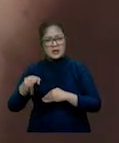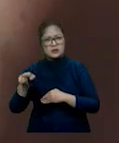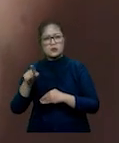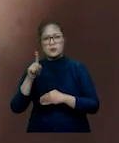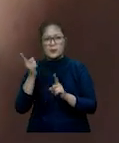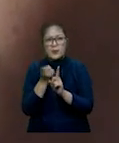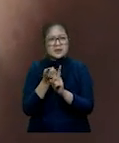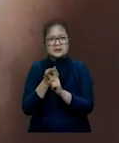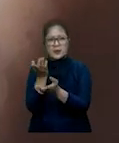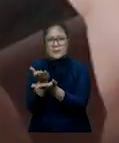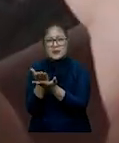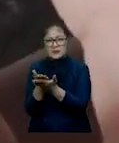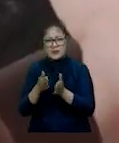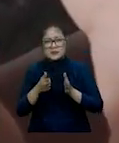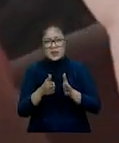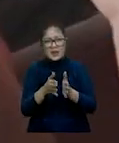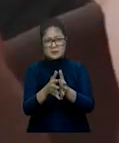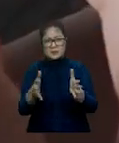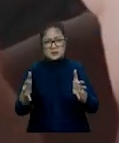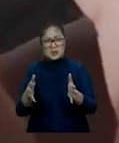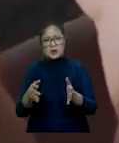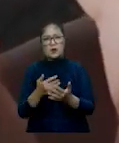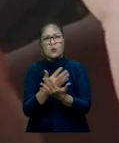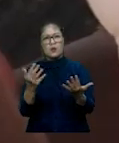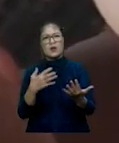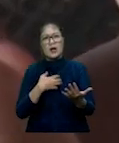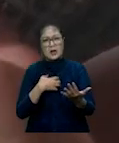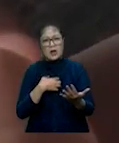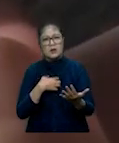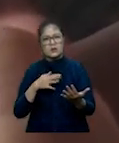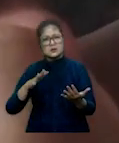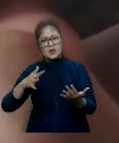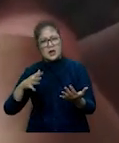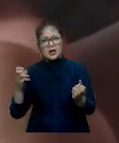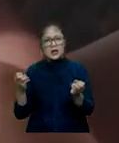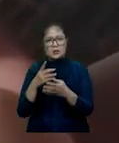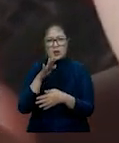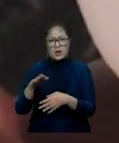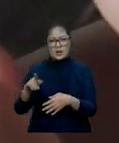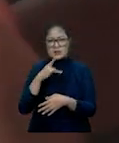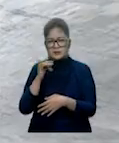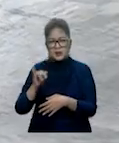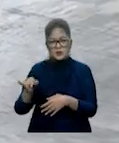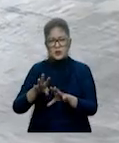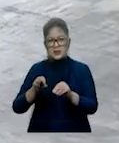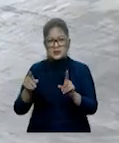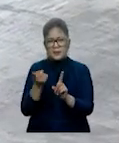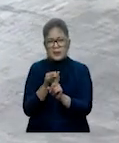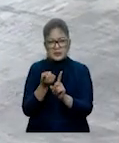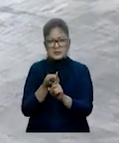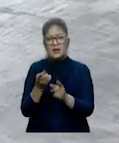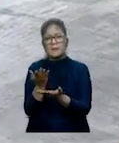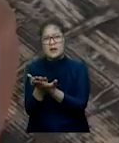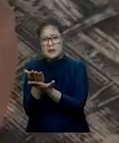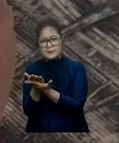pengemis di tengah jalan raya berdasarkan pengakuan Sejumlah warga tidak jarang ditemukan anak-anak yang dipekerjakan